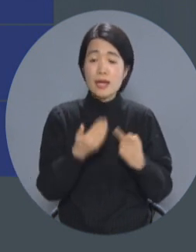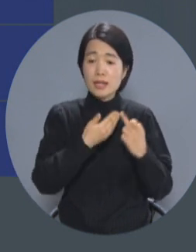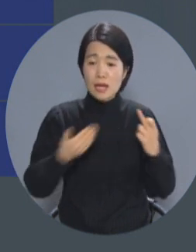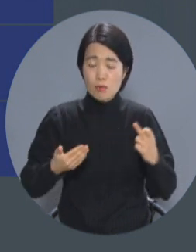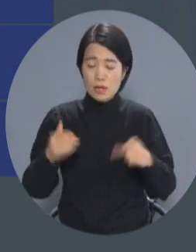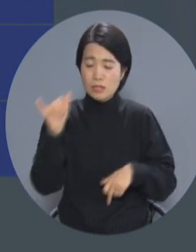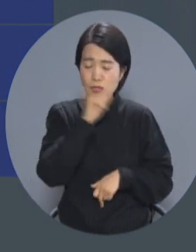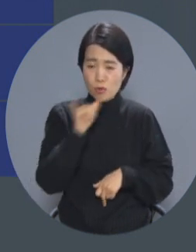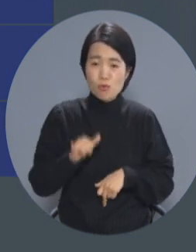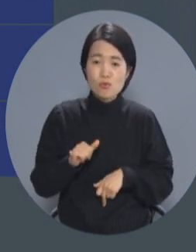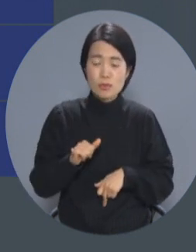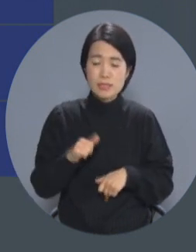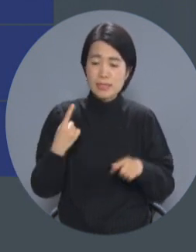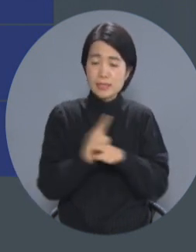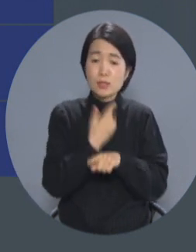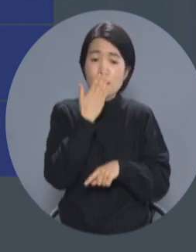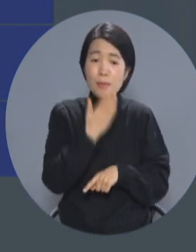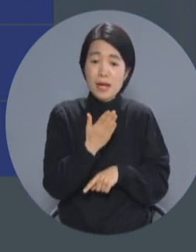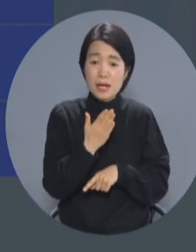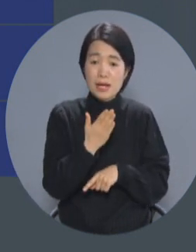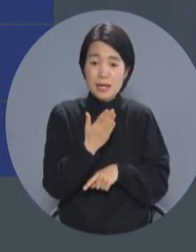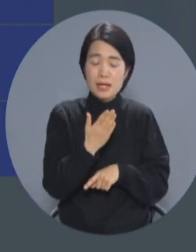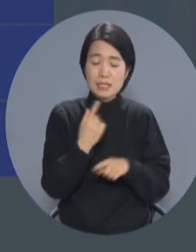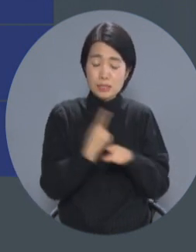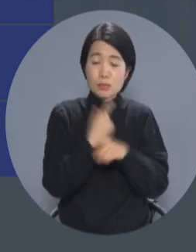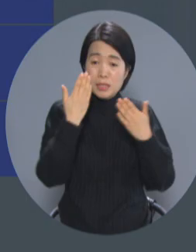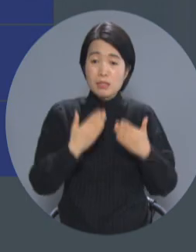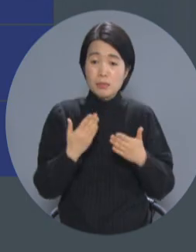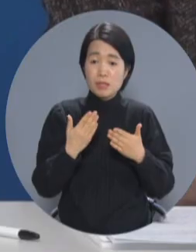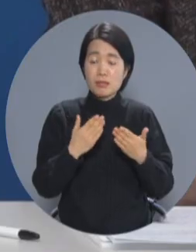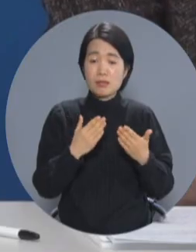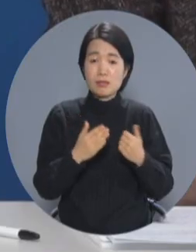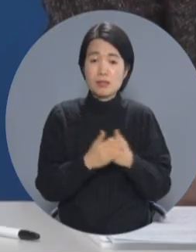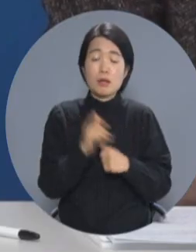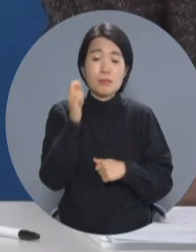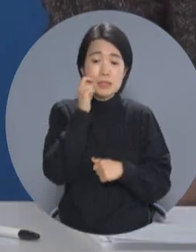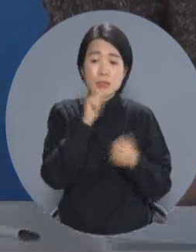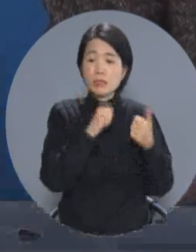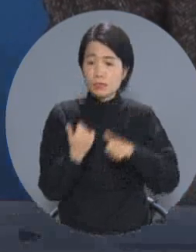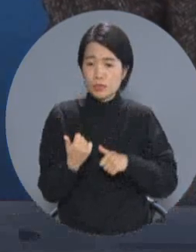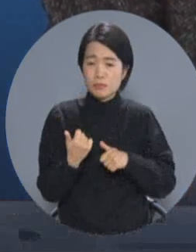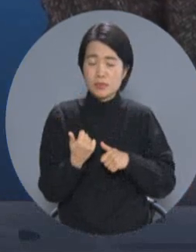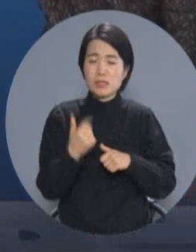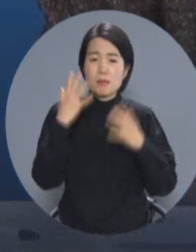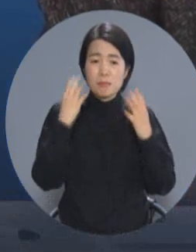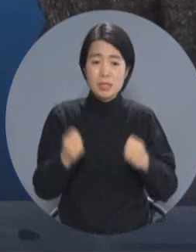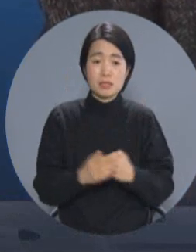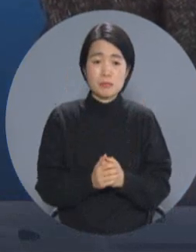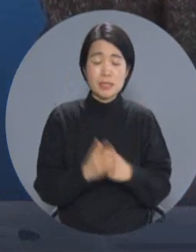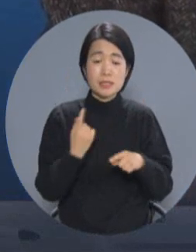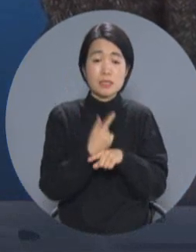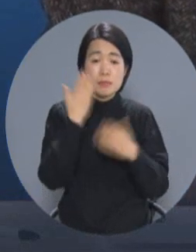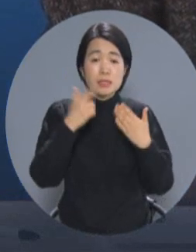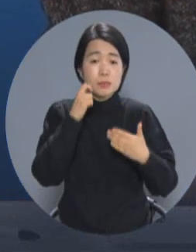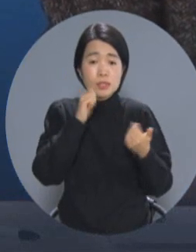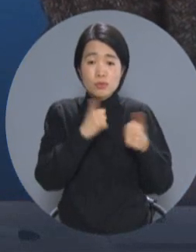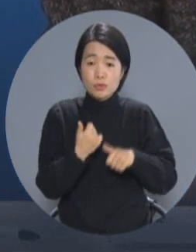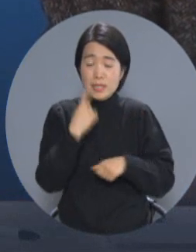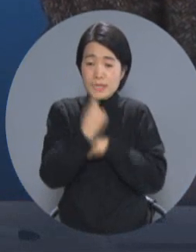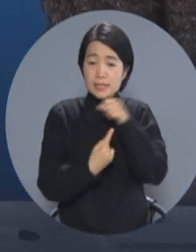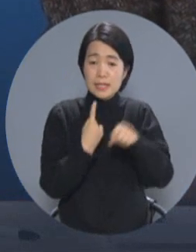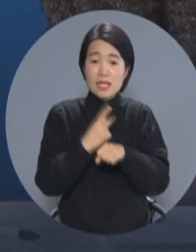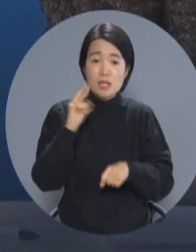전국에서 치료 가능 사망률이 높았습니다 제대로 치료받지 못해서 사망한 사람의 숫자는